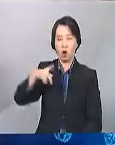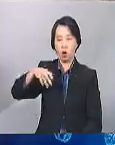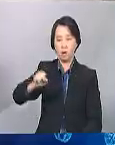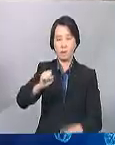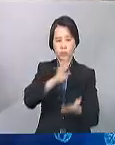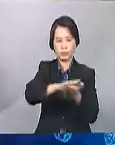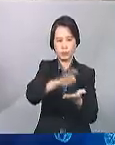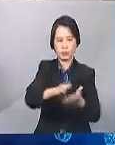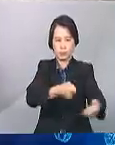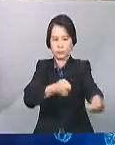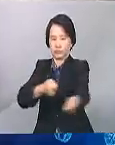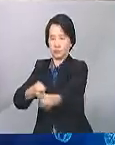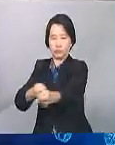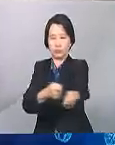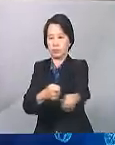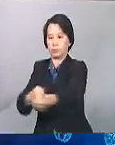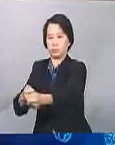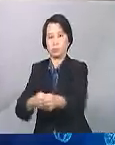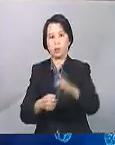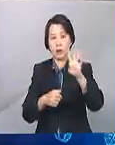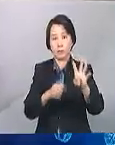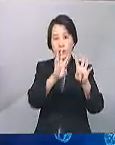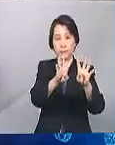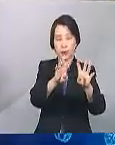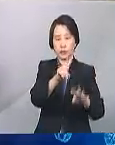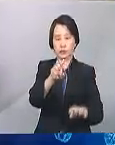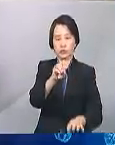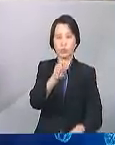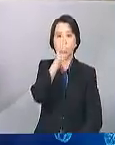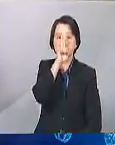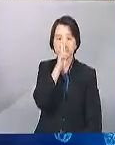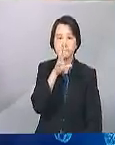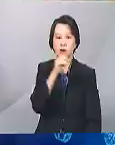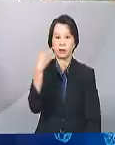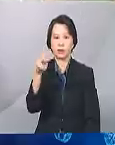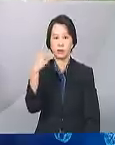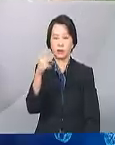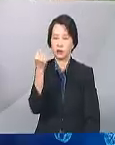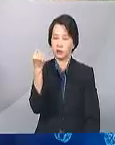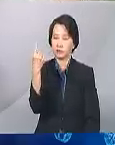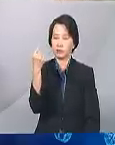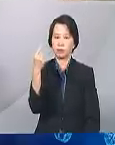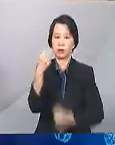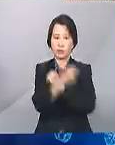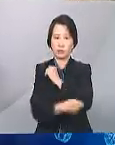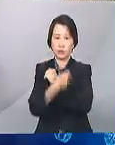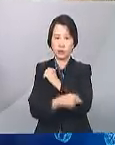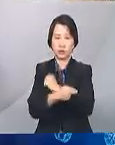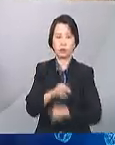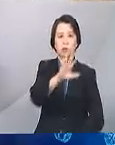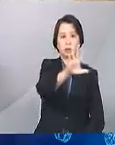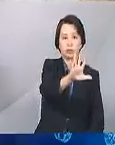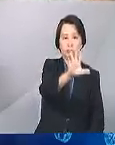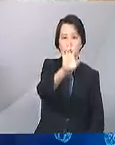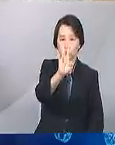yang meliputi 44 zon merah dan zon kuning di 11 negeri termasuk 57